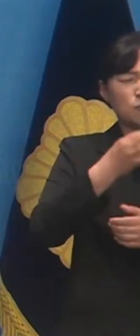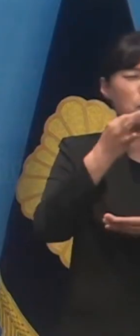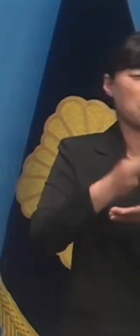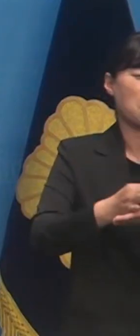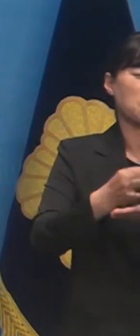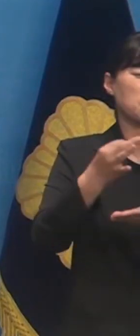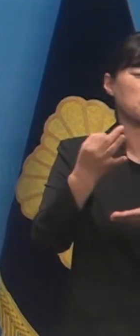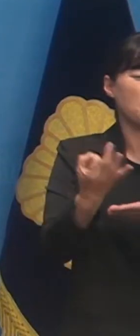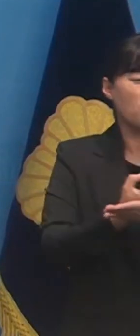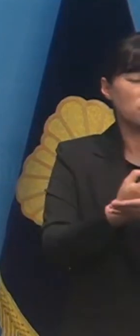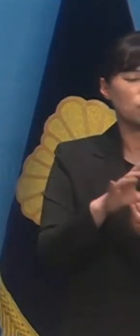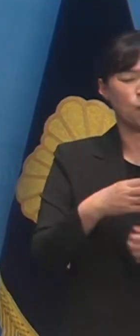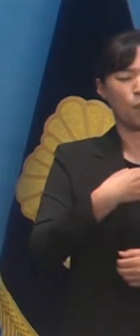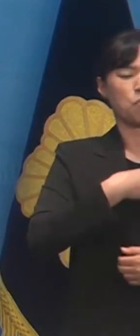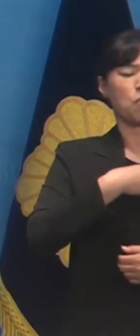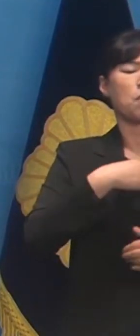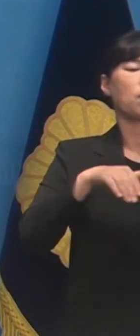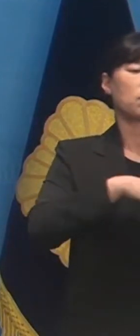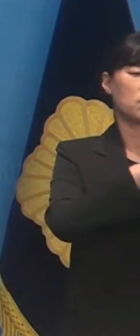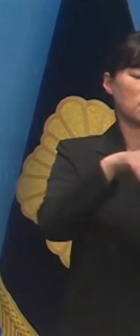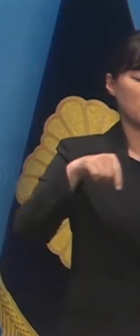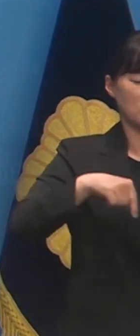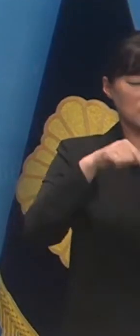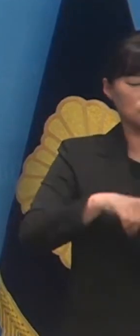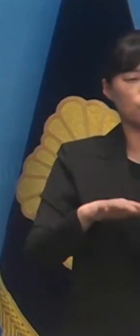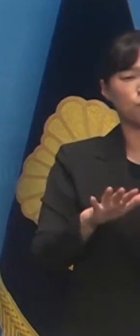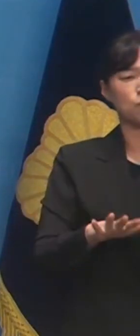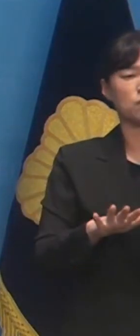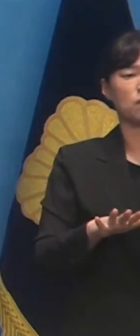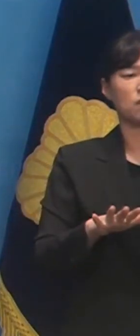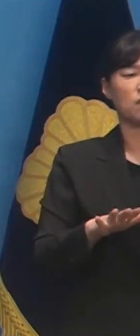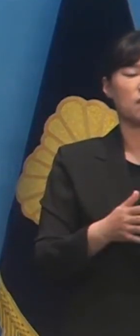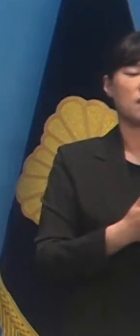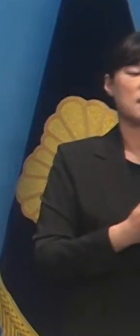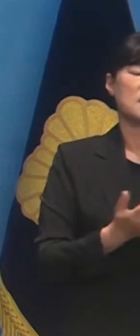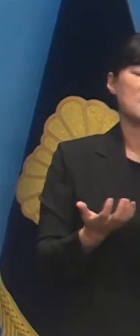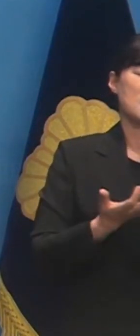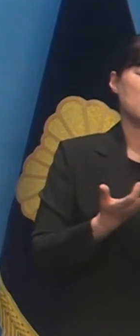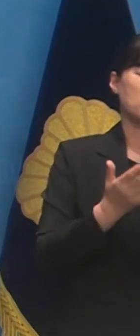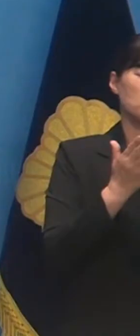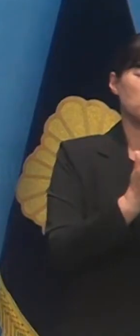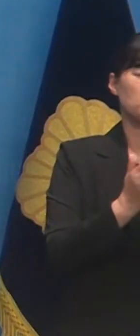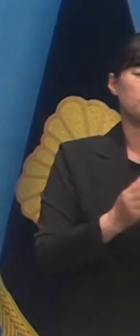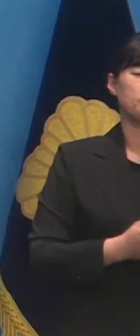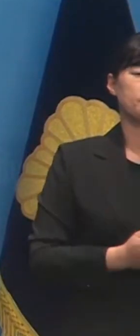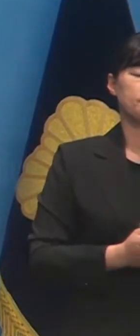처우와 위험천만한 환경 속에서 오늘도 목숨을 담보로 일하고 있습니다.